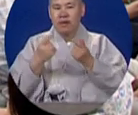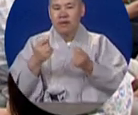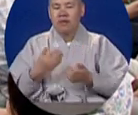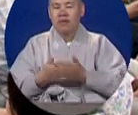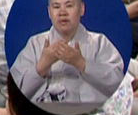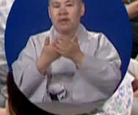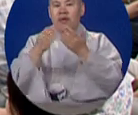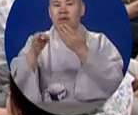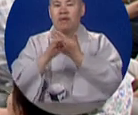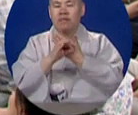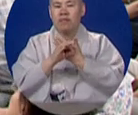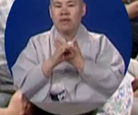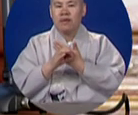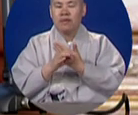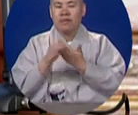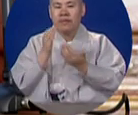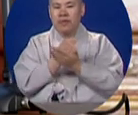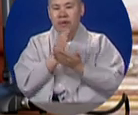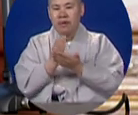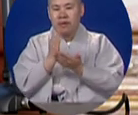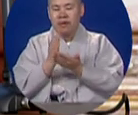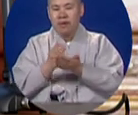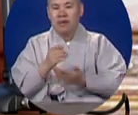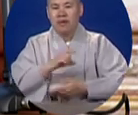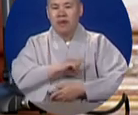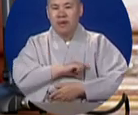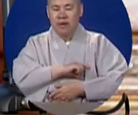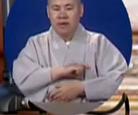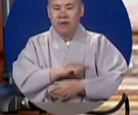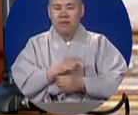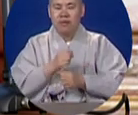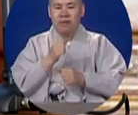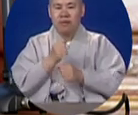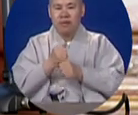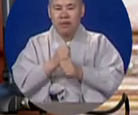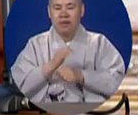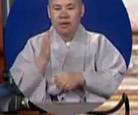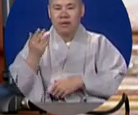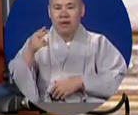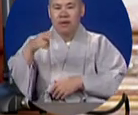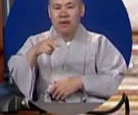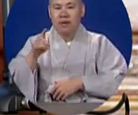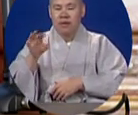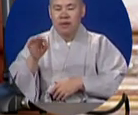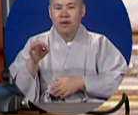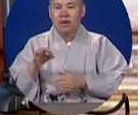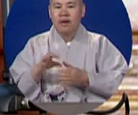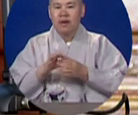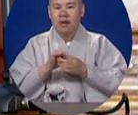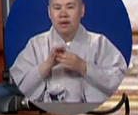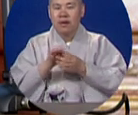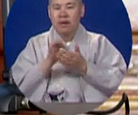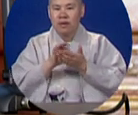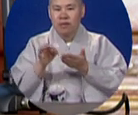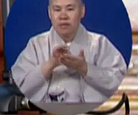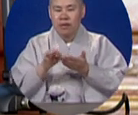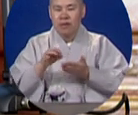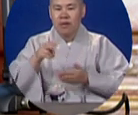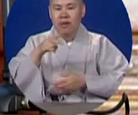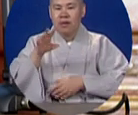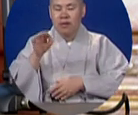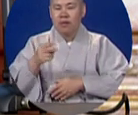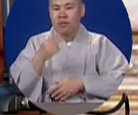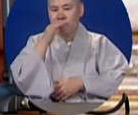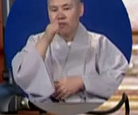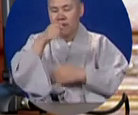온갖 이름을 짓는 겁니다 이름이 전부 상작용입니다 이게 이런 그 상 중생심이